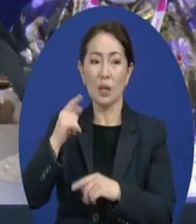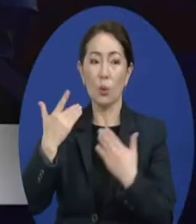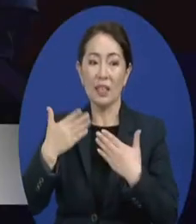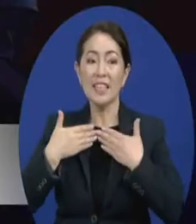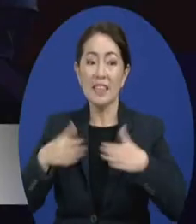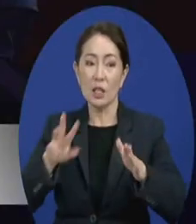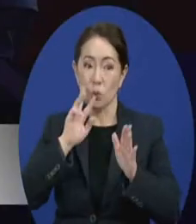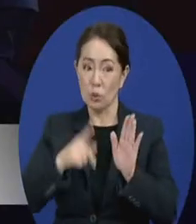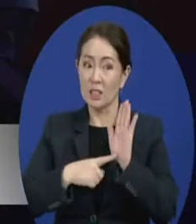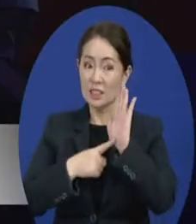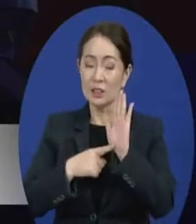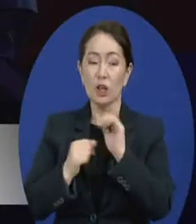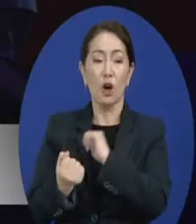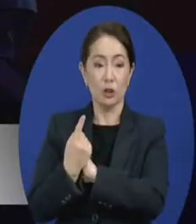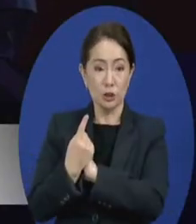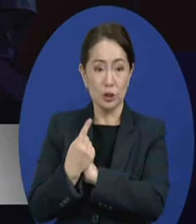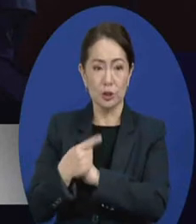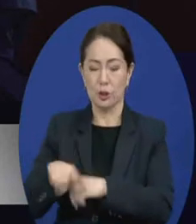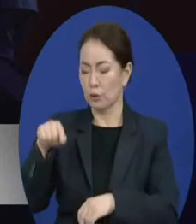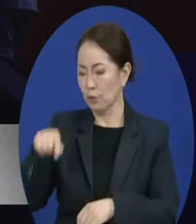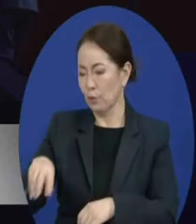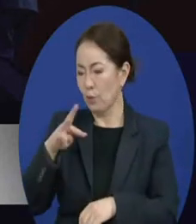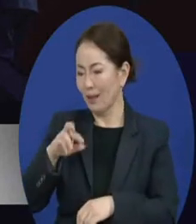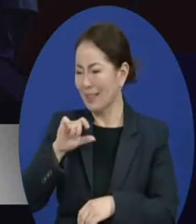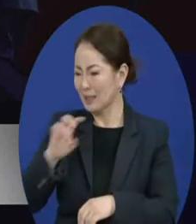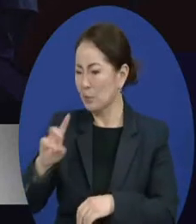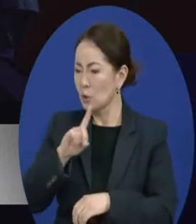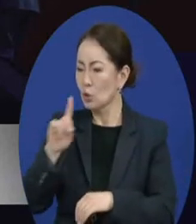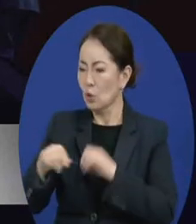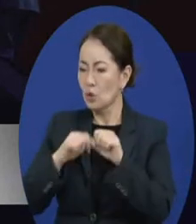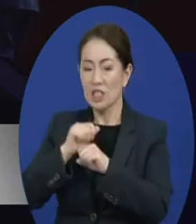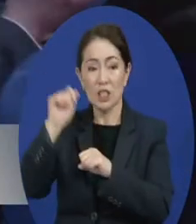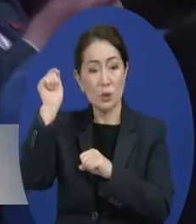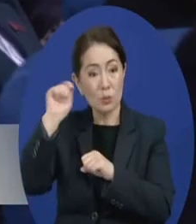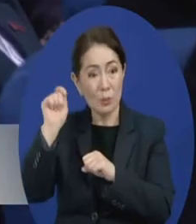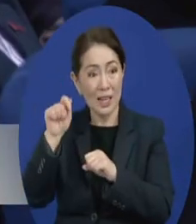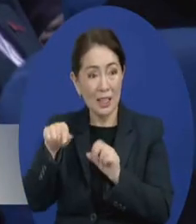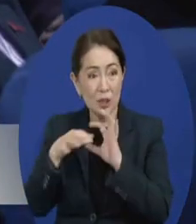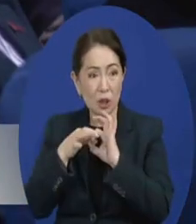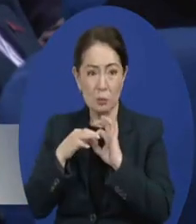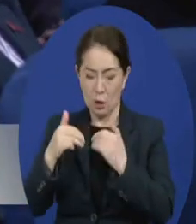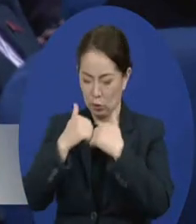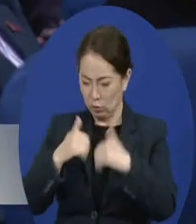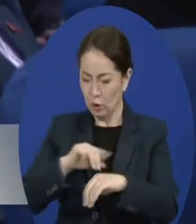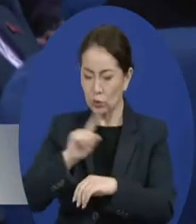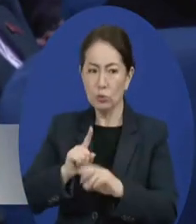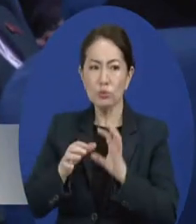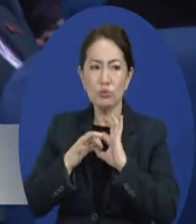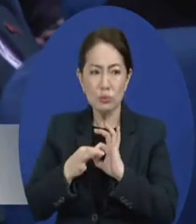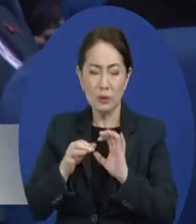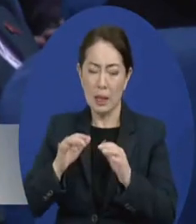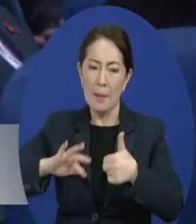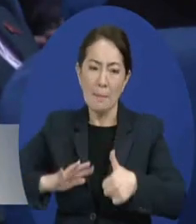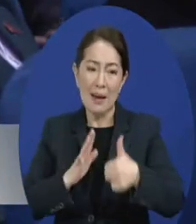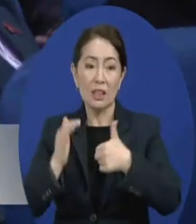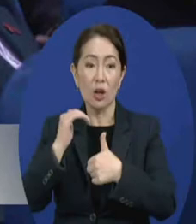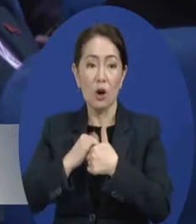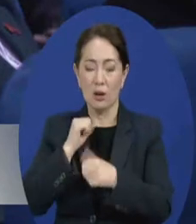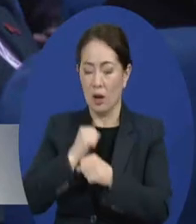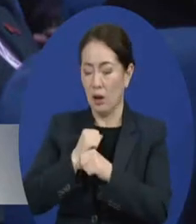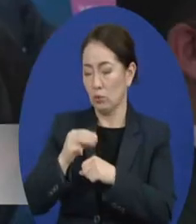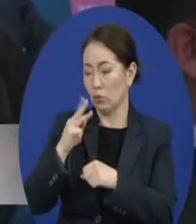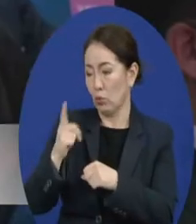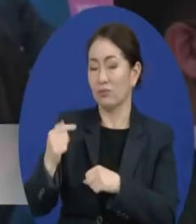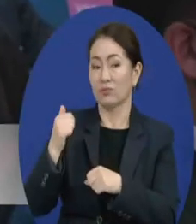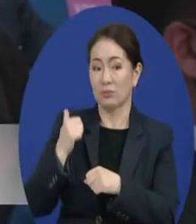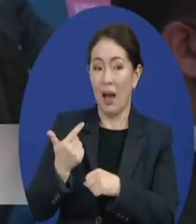нээж хэлсэн үгэндээ онцолсон юм. Монгол Ардын нам 100 жилийн түүхэндээ улс орны тусгаар тогтнолыг хүлийн зөвшөөрөх үйл хэргийг манлайлан оролцсон гавьяатай